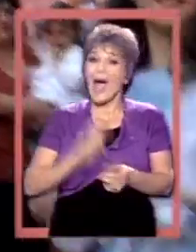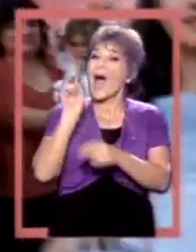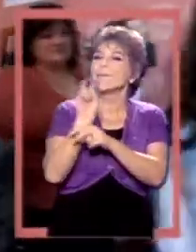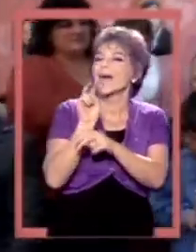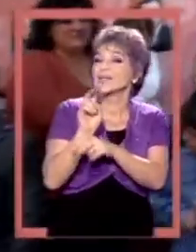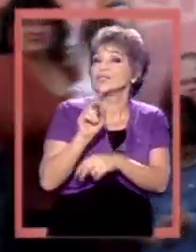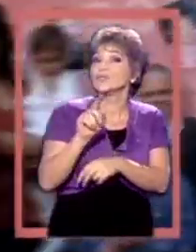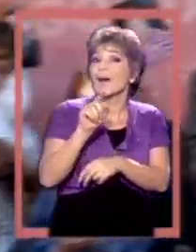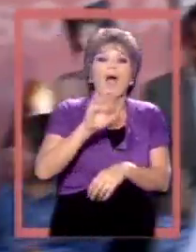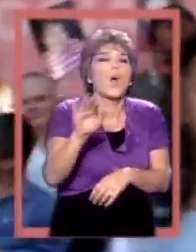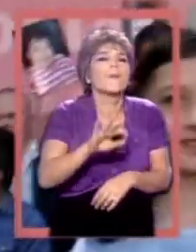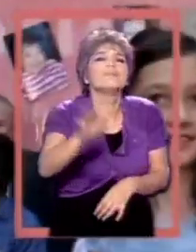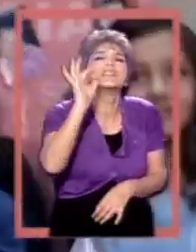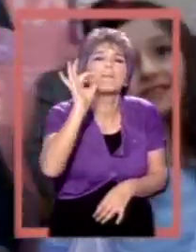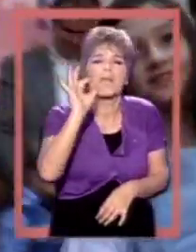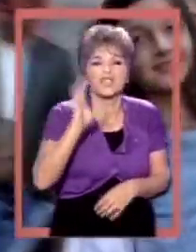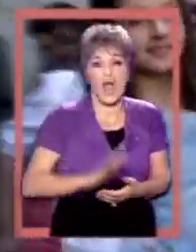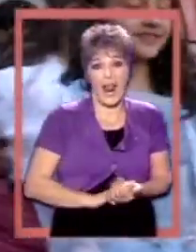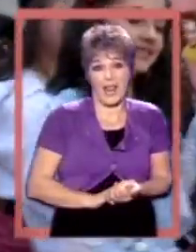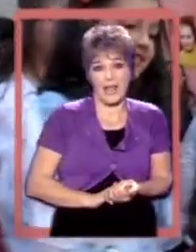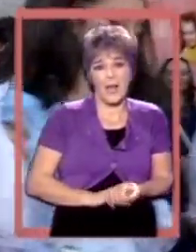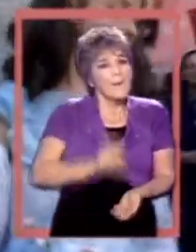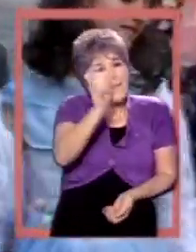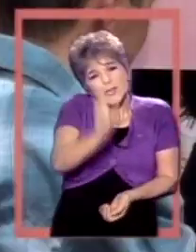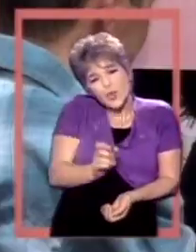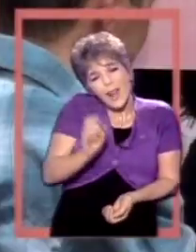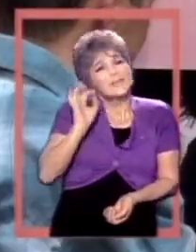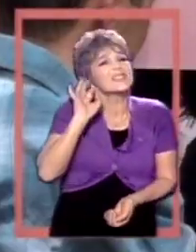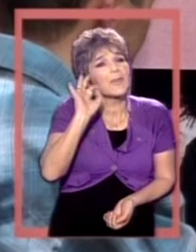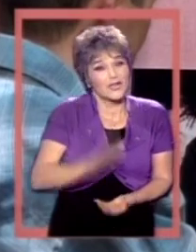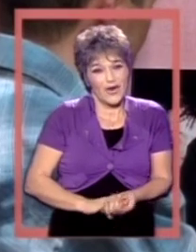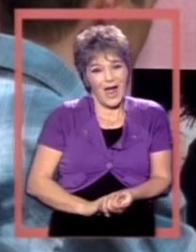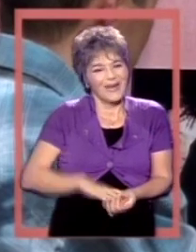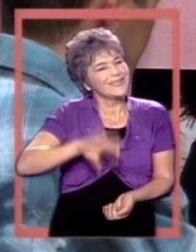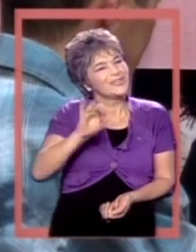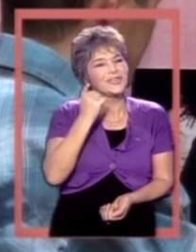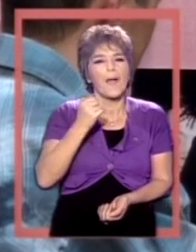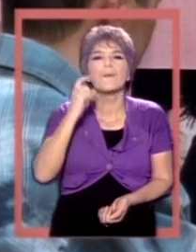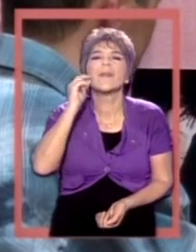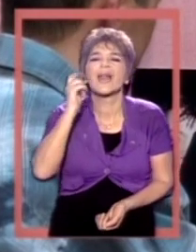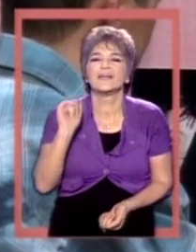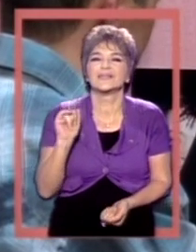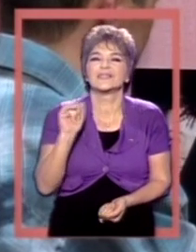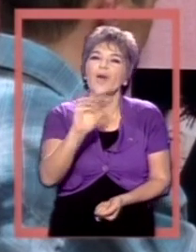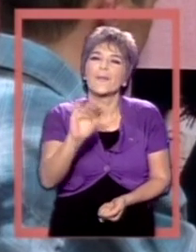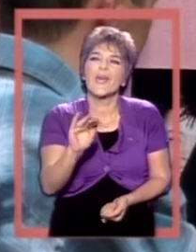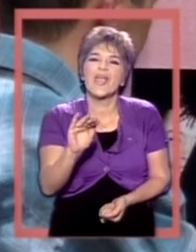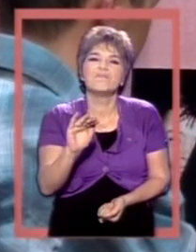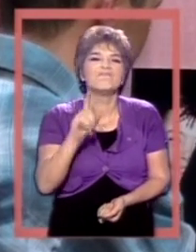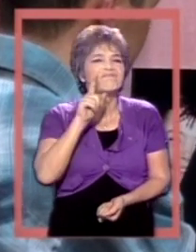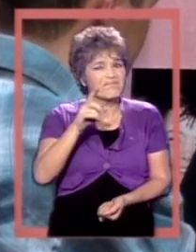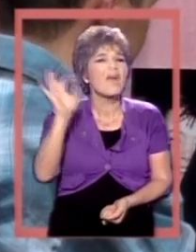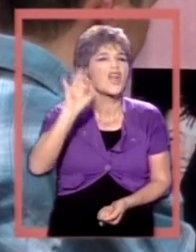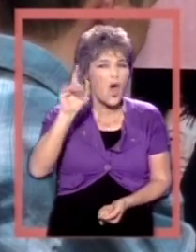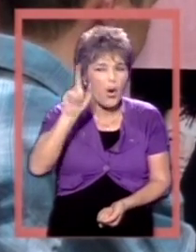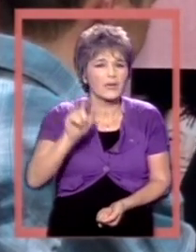copii speciali, niște oameni speciali și niște părinți norocoși, spunem